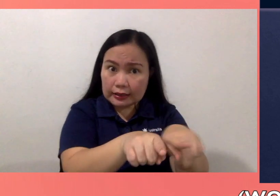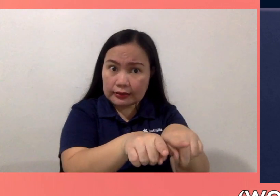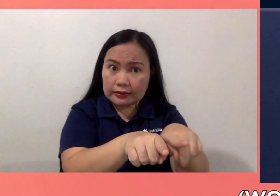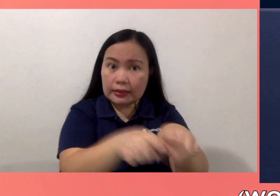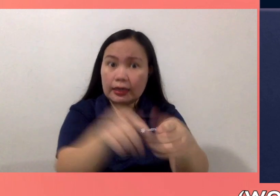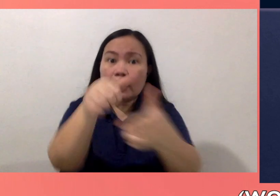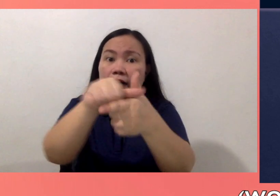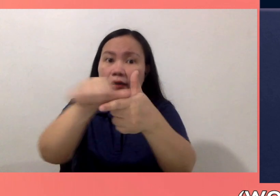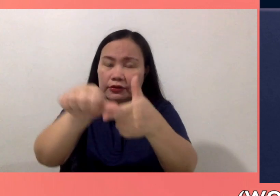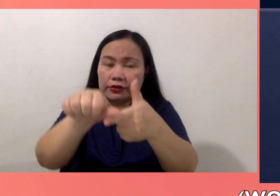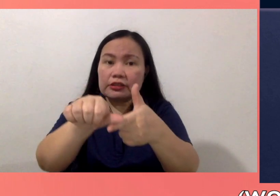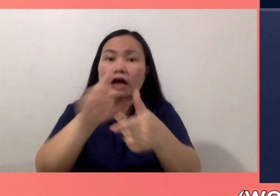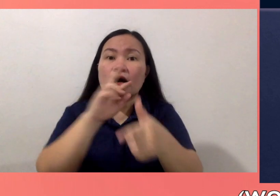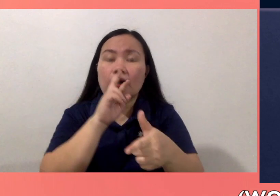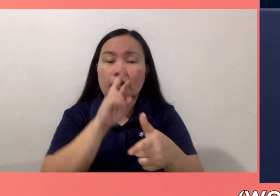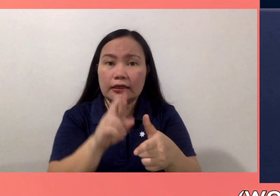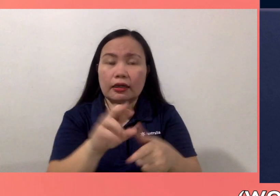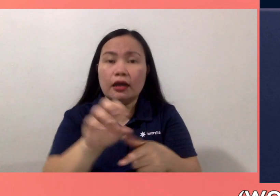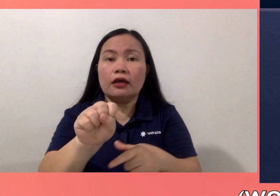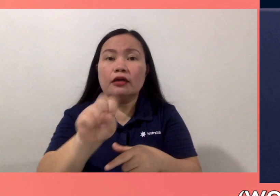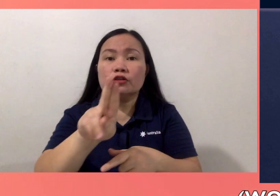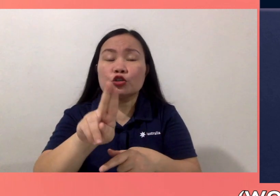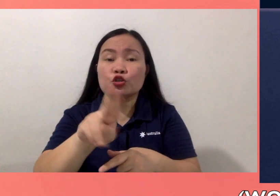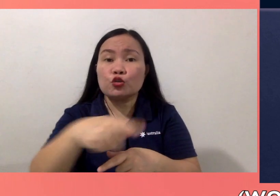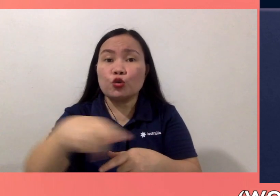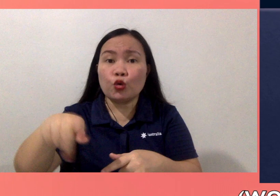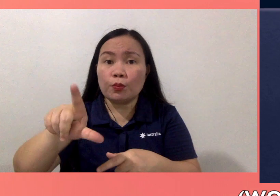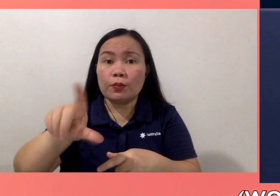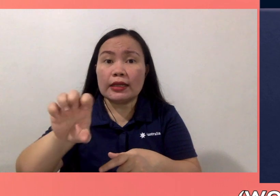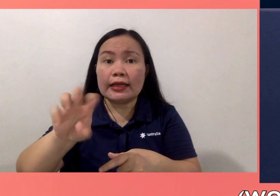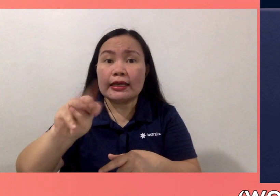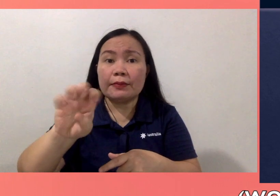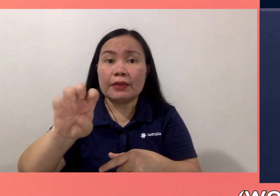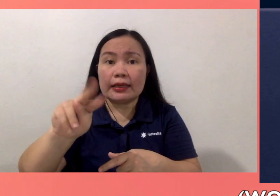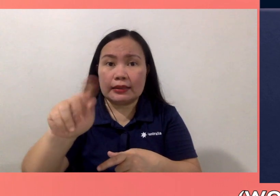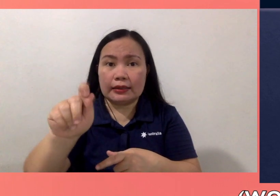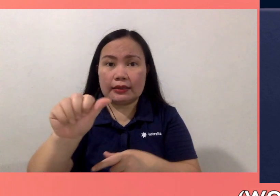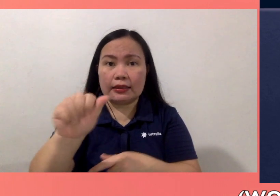then, pag sinabi natin supplementary, the measure of is 180.